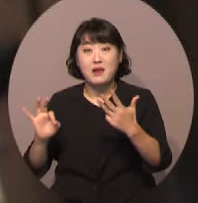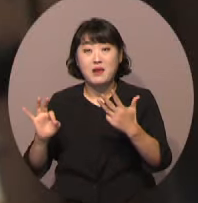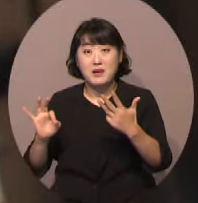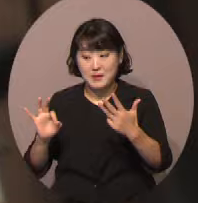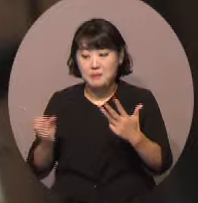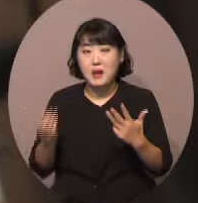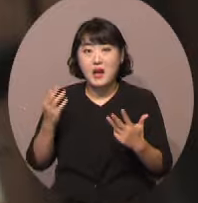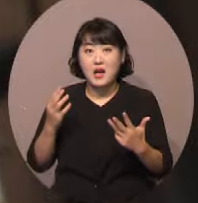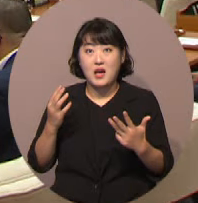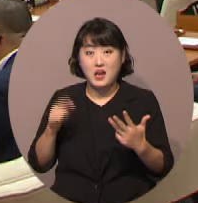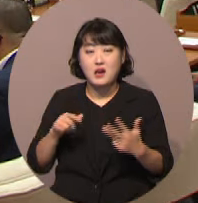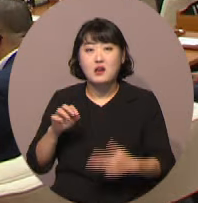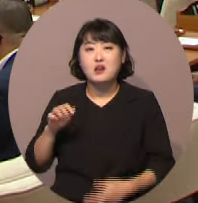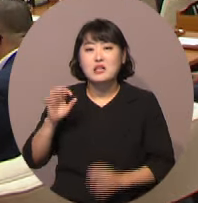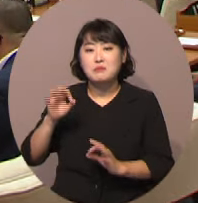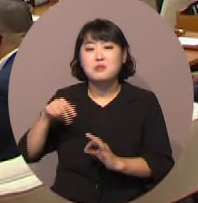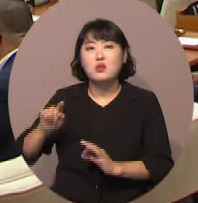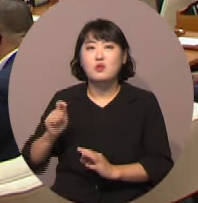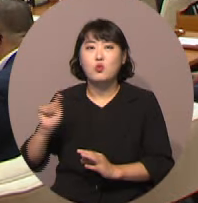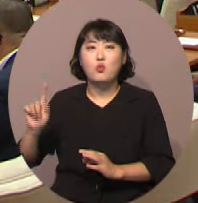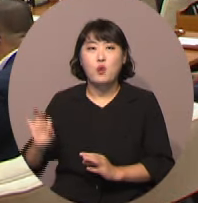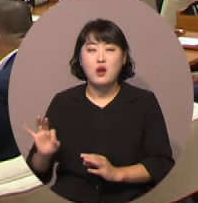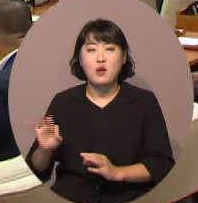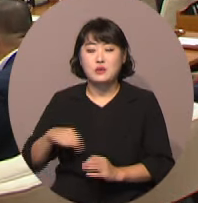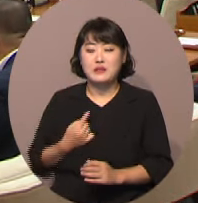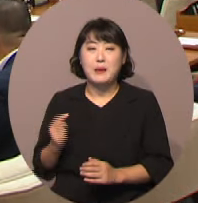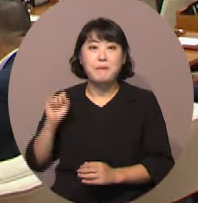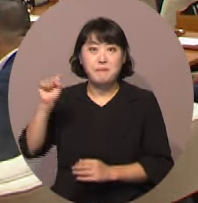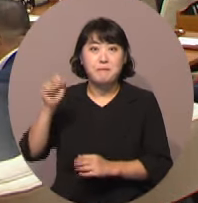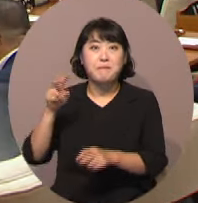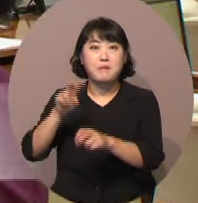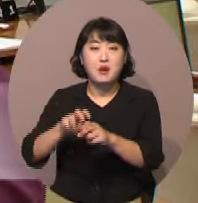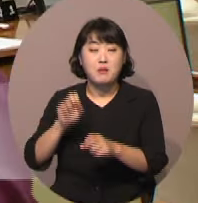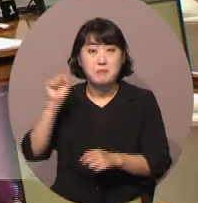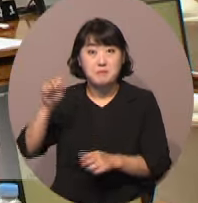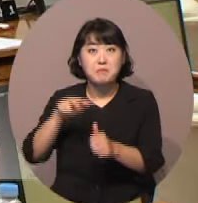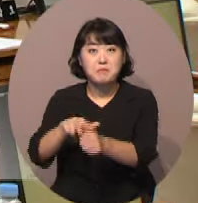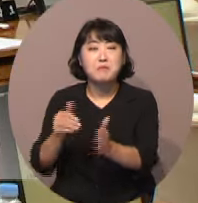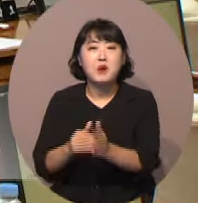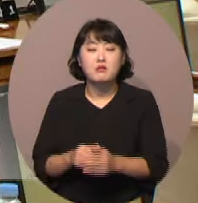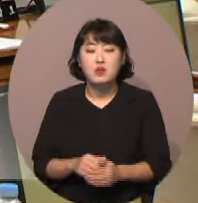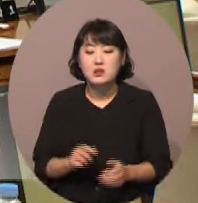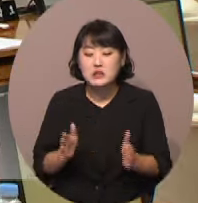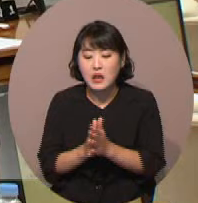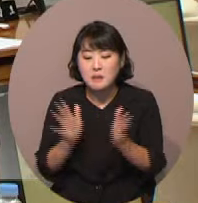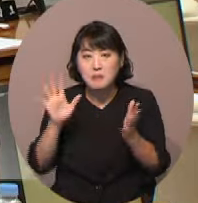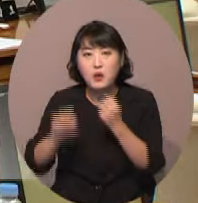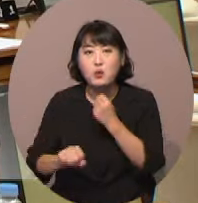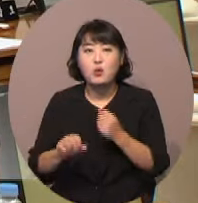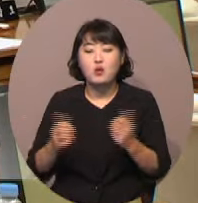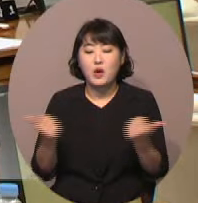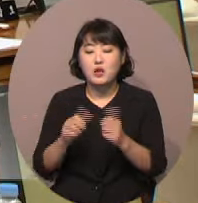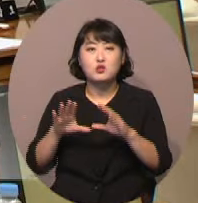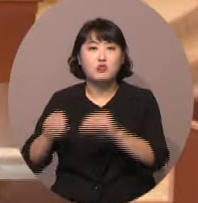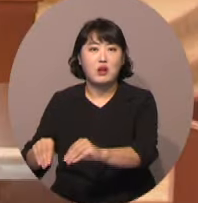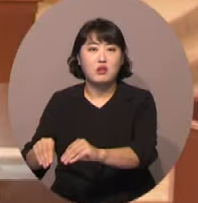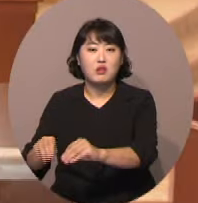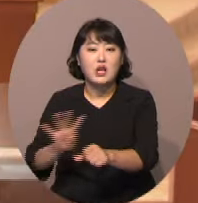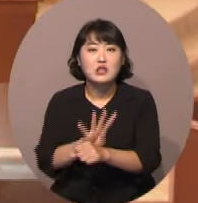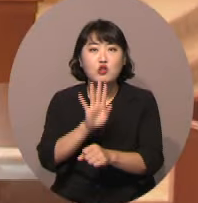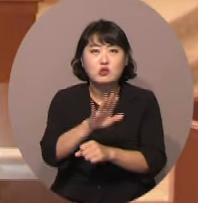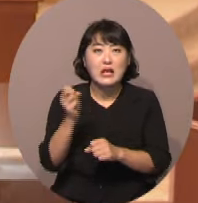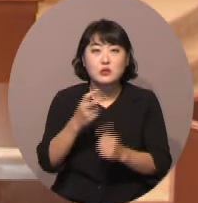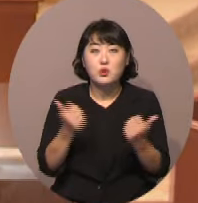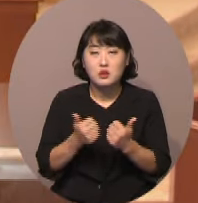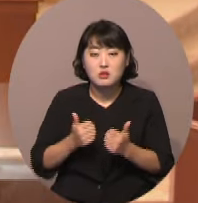의장 선거에 단독 출마했습니다 하지만 본인은 시작하자마자 정회됐다 정견